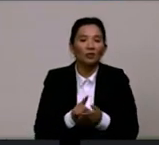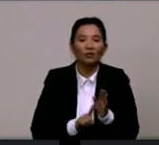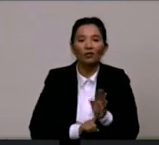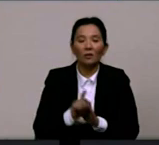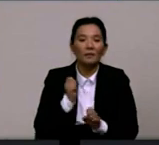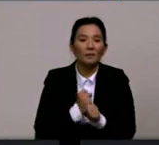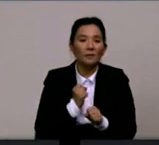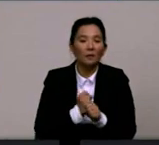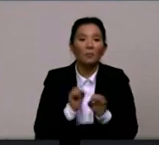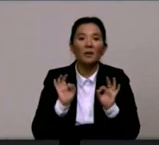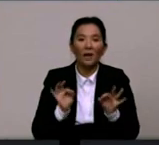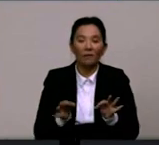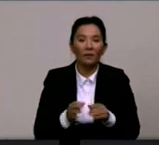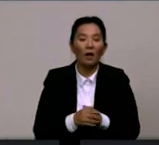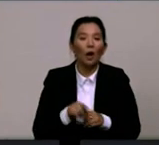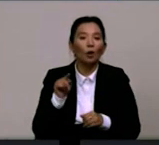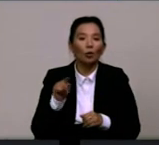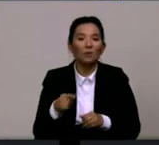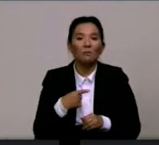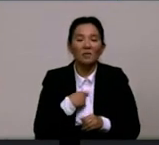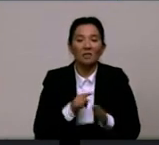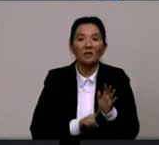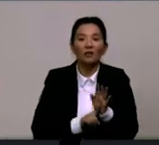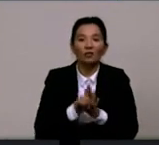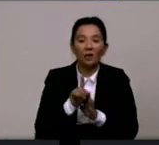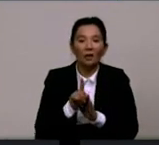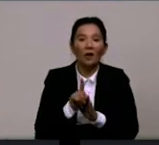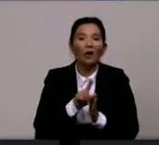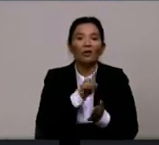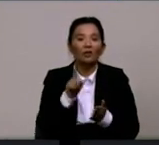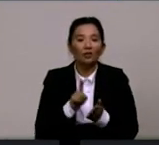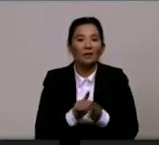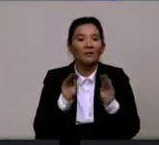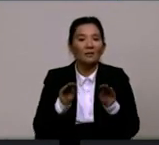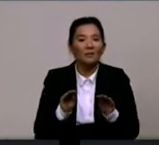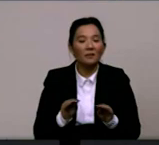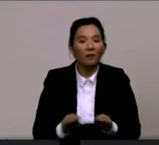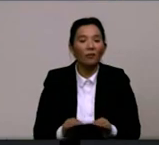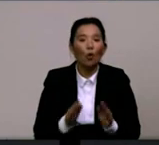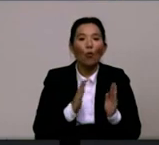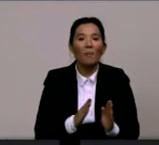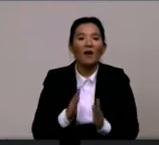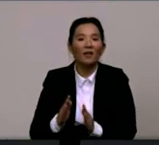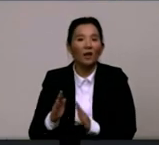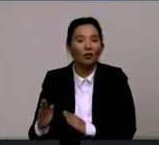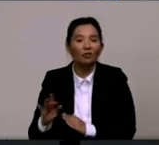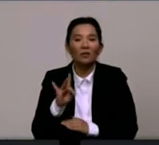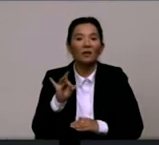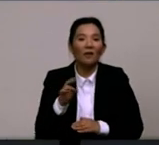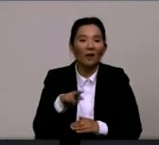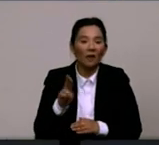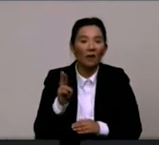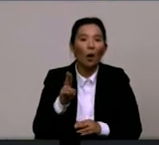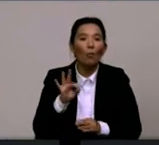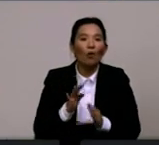сделать? Правильно, то есть мы сначала должны составить упорядоченный ряд, то есть